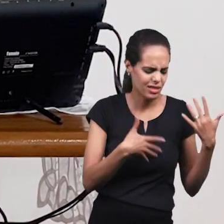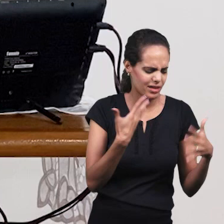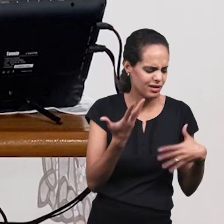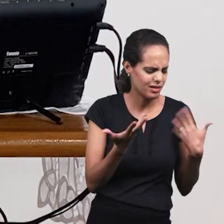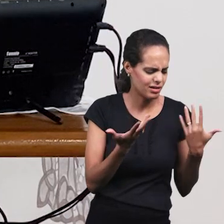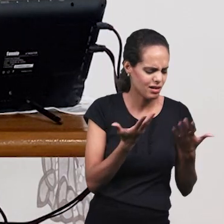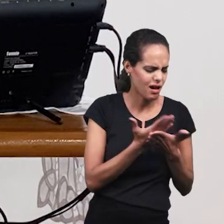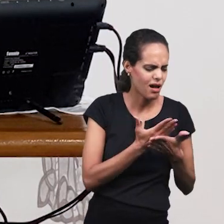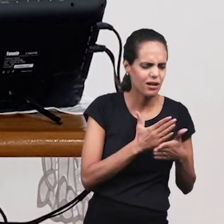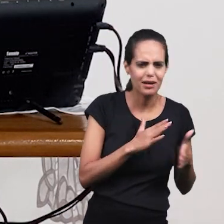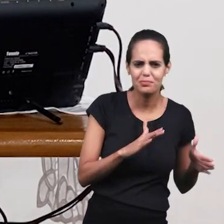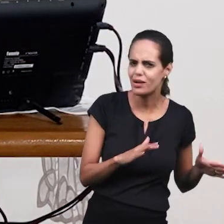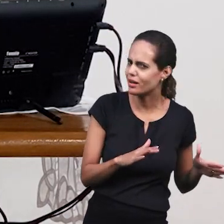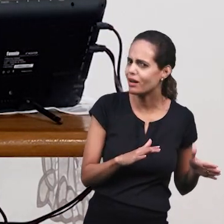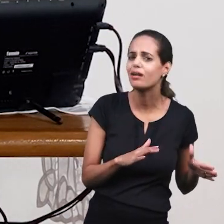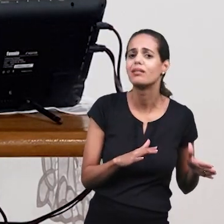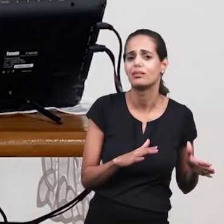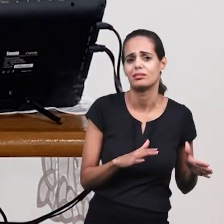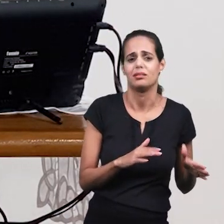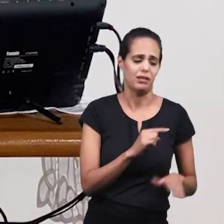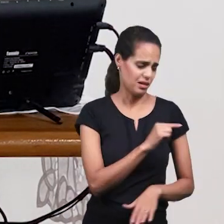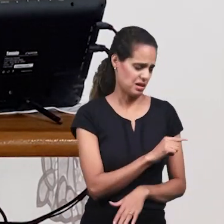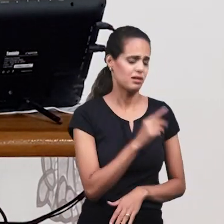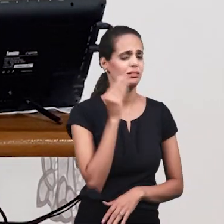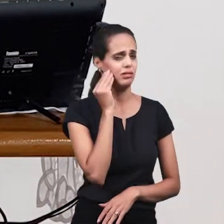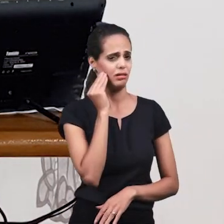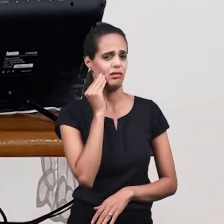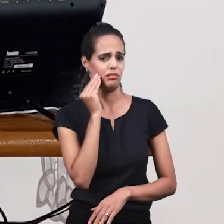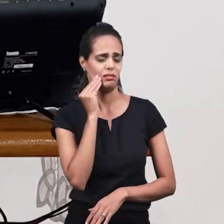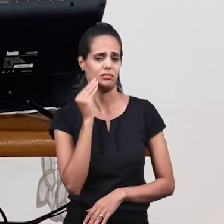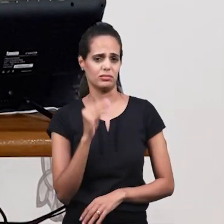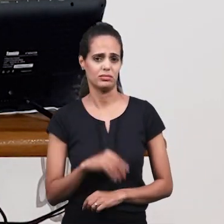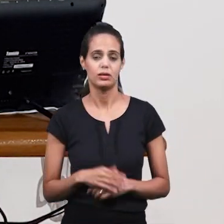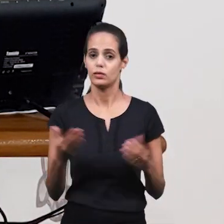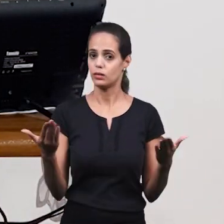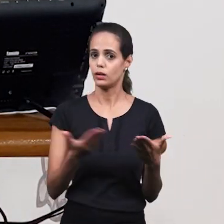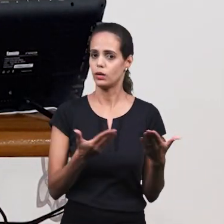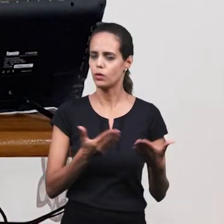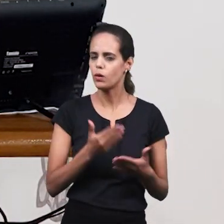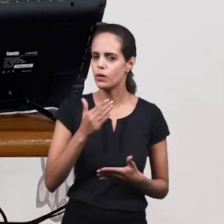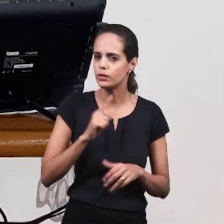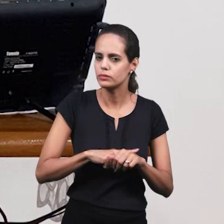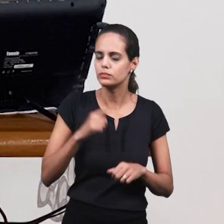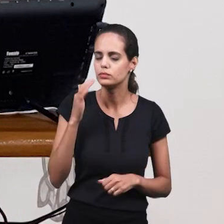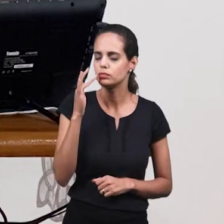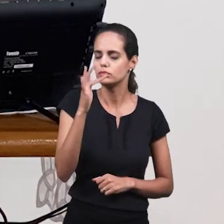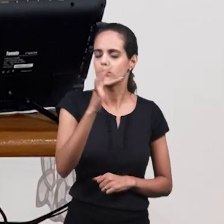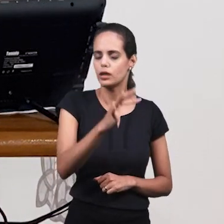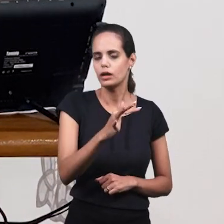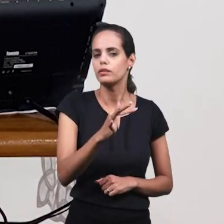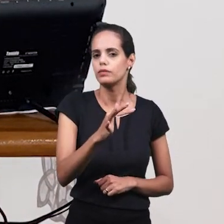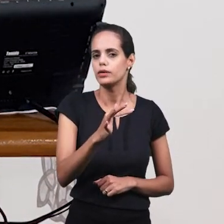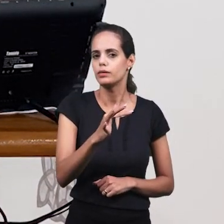le retour de Jésus était à ne pas perdre la foi. Et le résultat